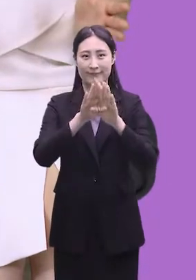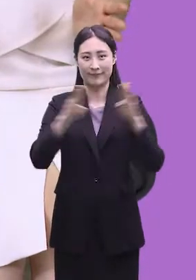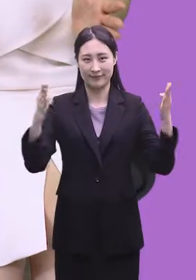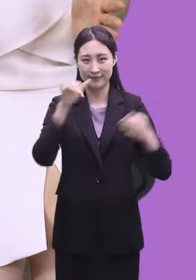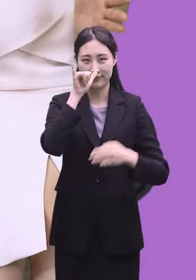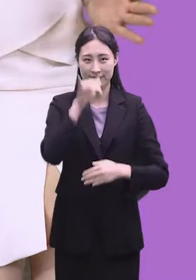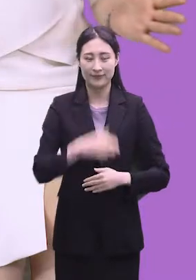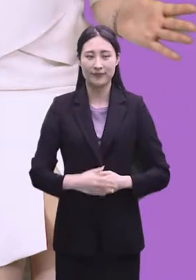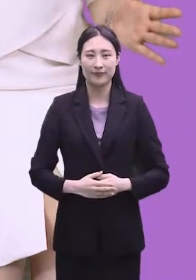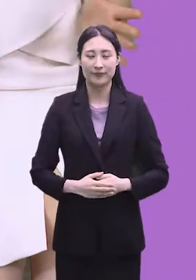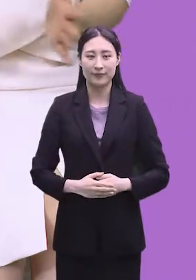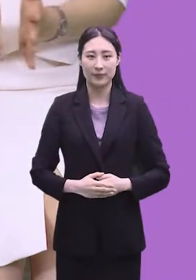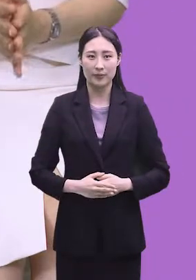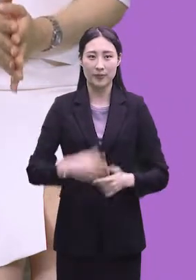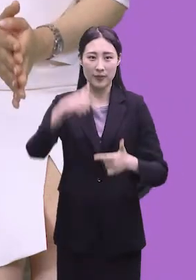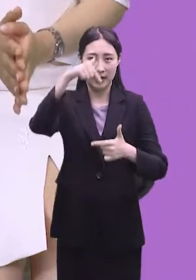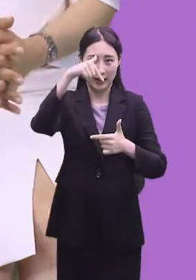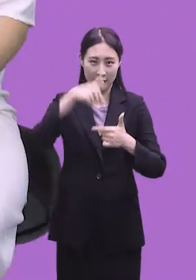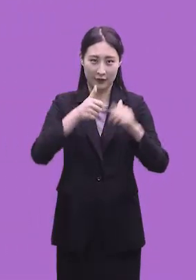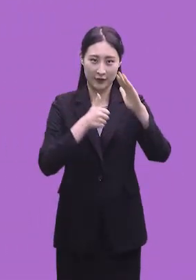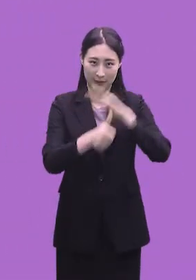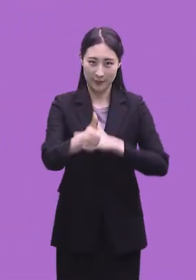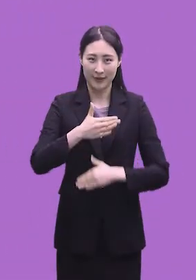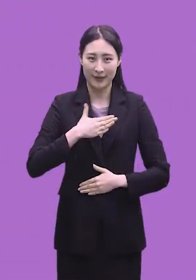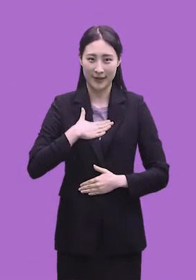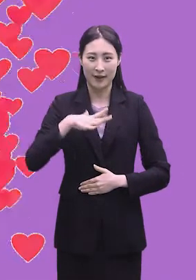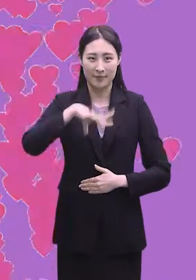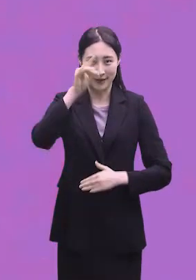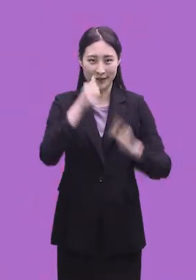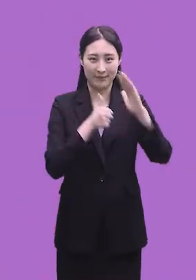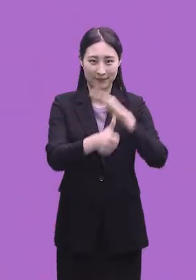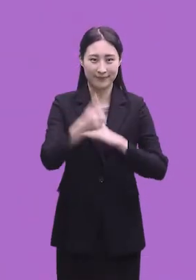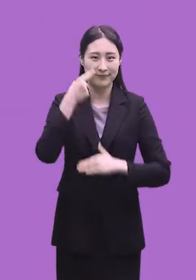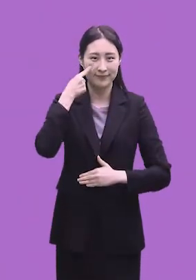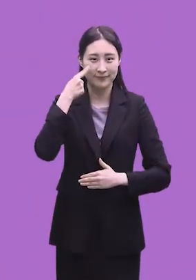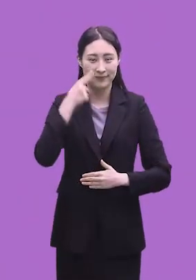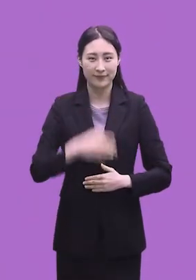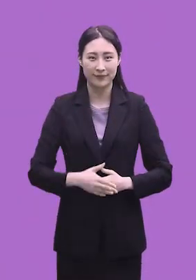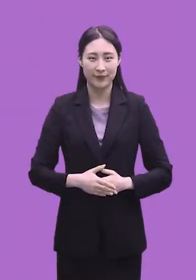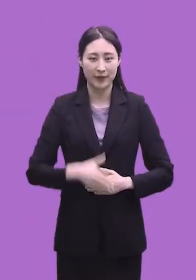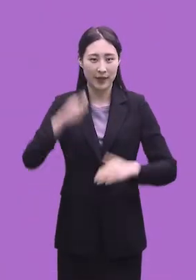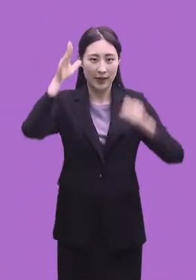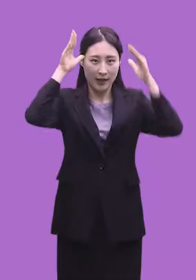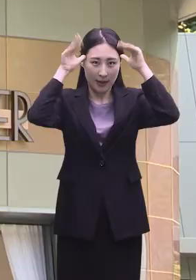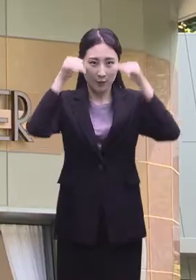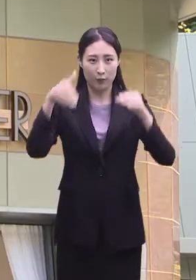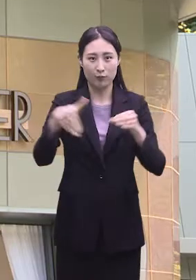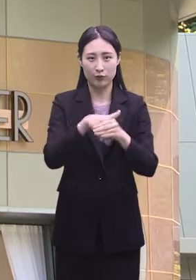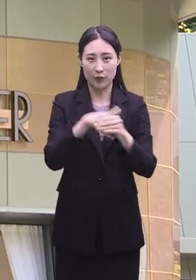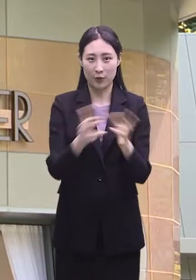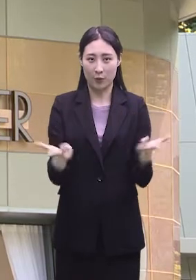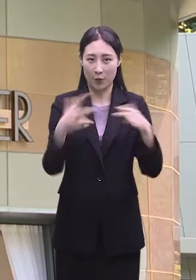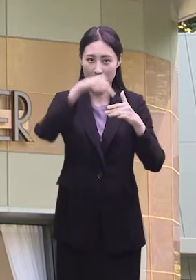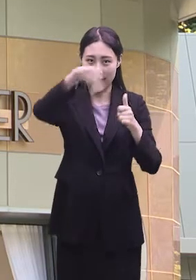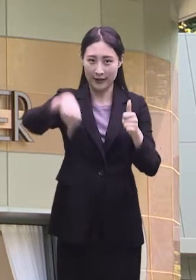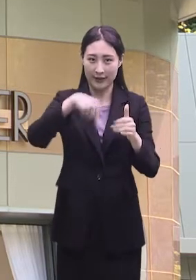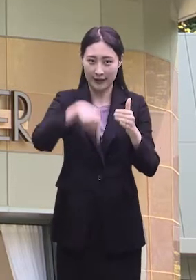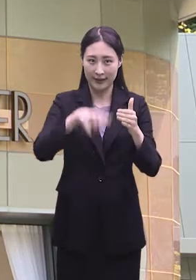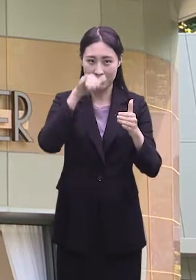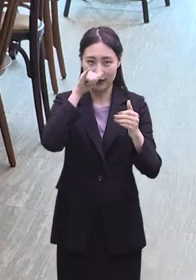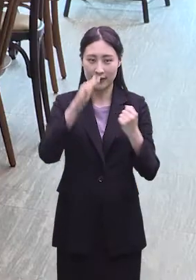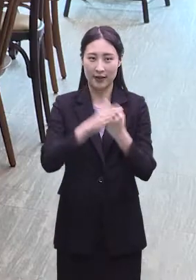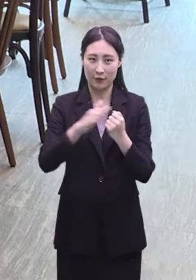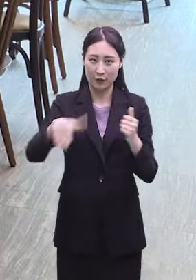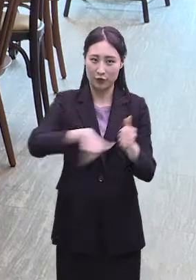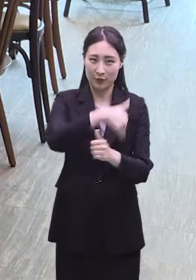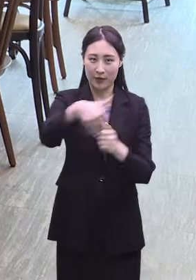번째 힐링센터가 개포동에 문을 엽니다. 강남구의 마스코트인 제가 먼저 둘러보고 왔는데요. 개포 문화공원 안에 자리를